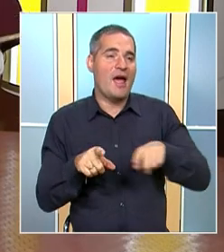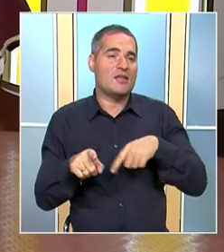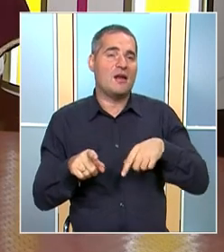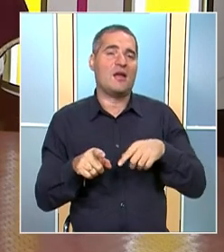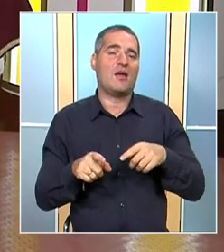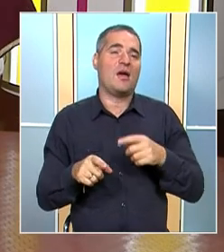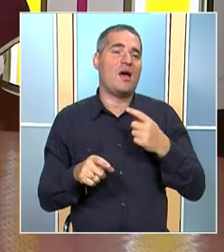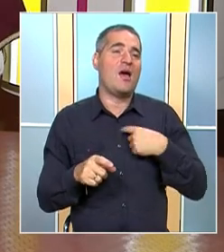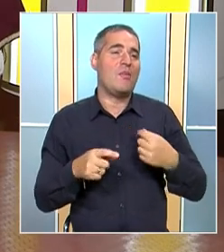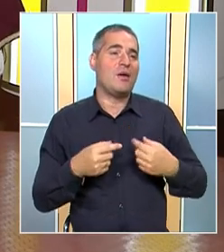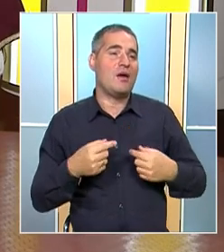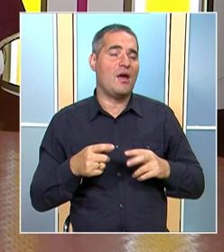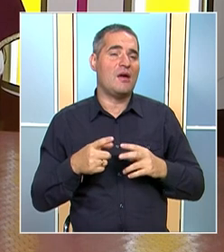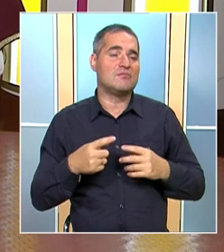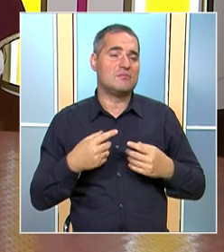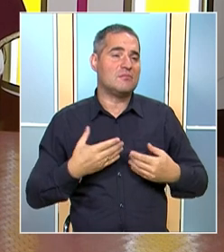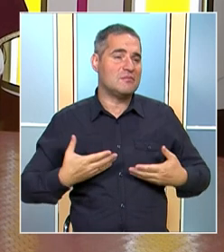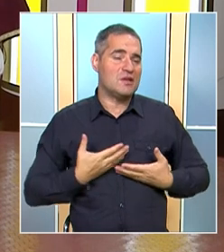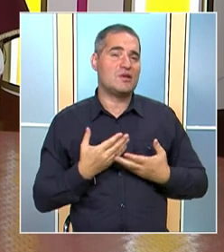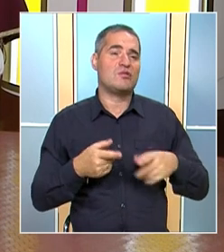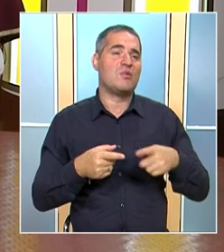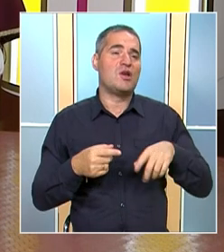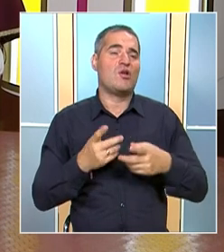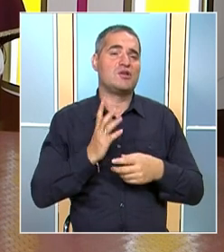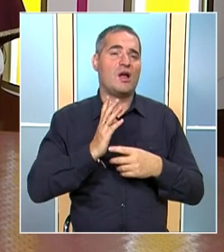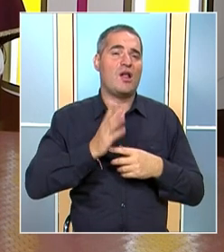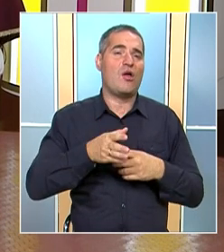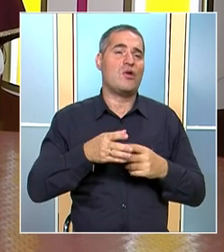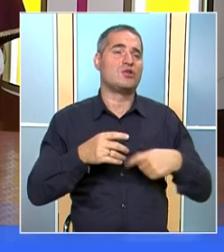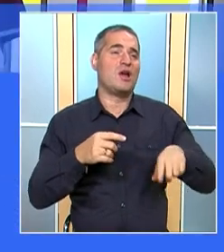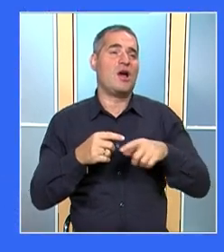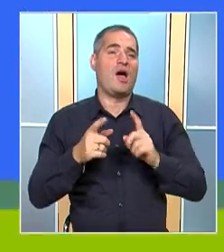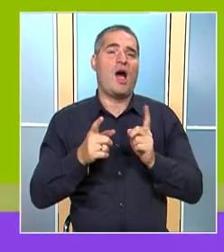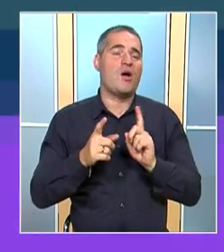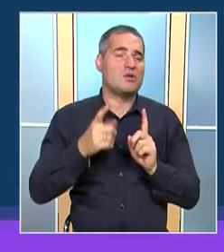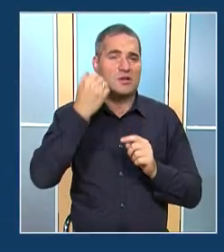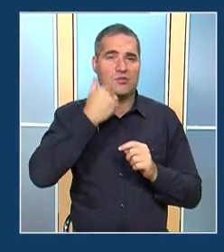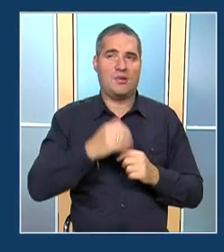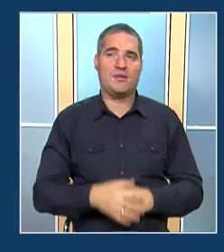моите приятели не ми пука, защото те нали са лоши и не са добри.